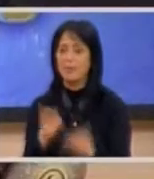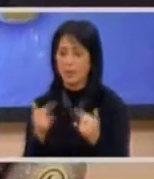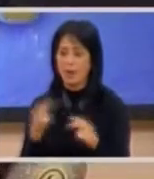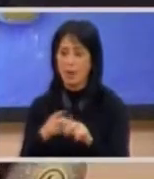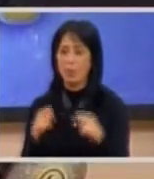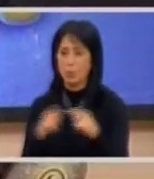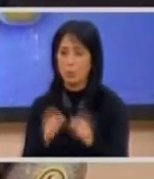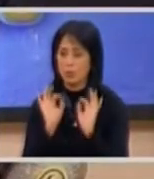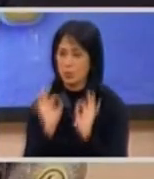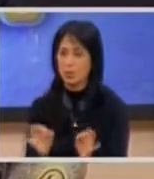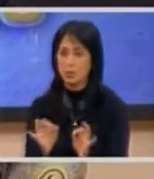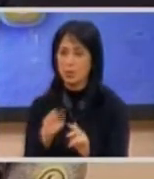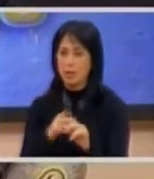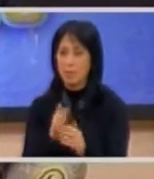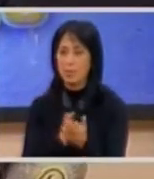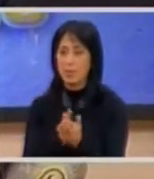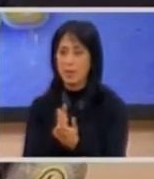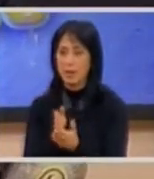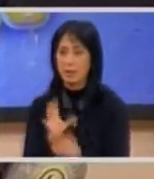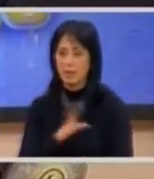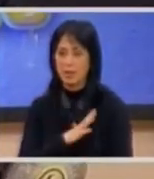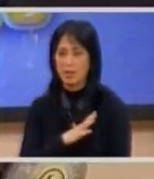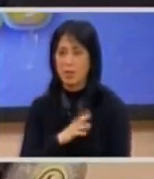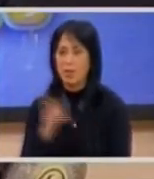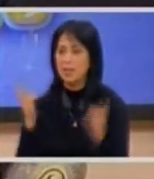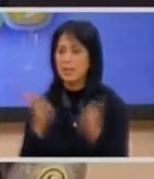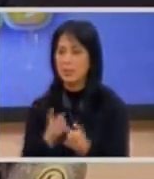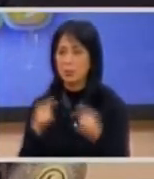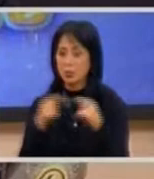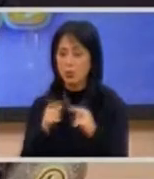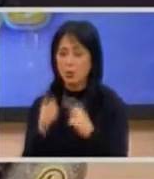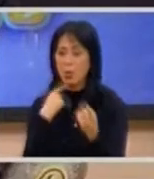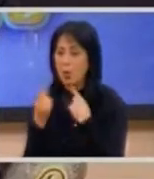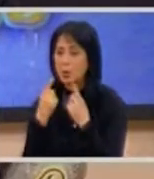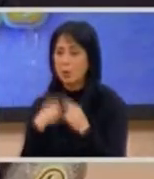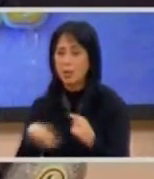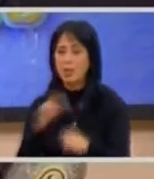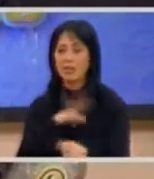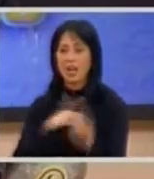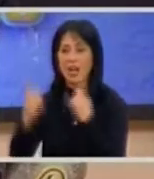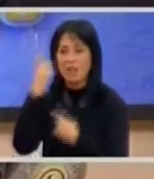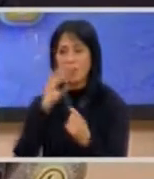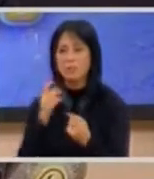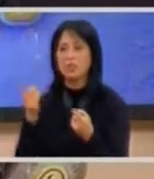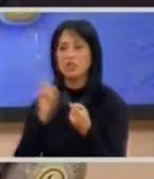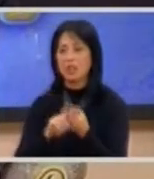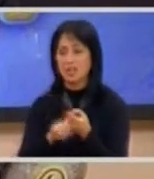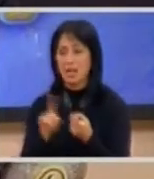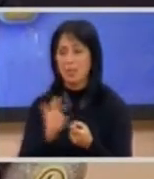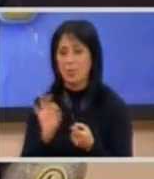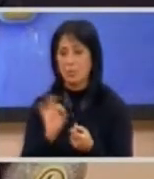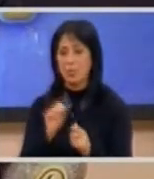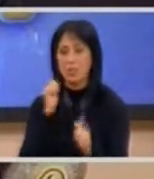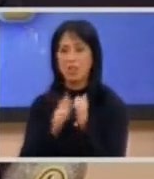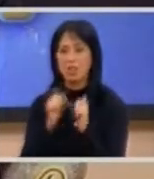ზუსტად აი მიმართულებით იყო საჭირო ზუსტად ამ კონსტატაციის გავლენა, ჩვენ ქონდა ინფორმაციები იმის შესახებაც, რომ ხშირად